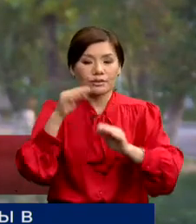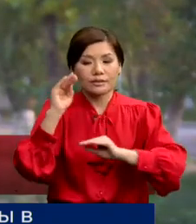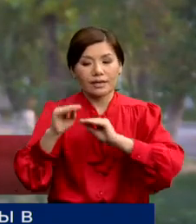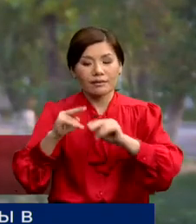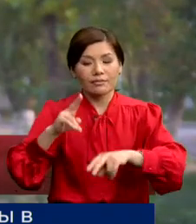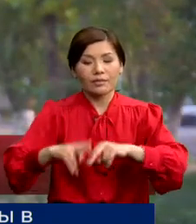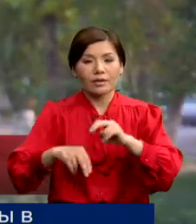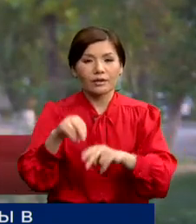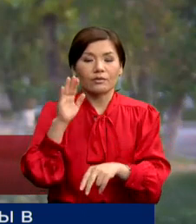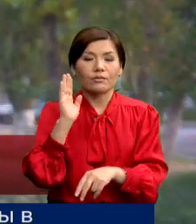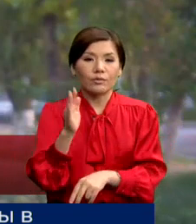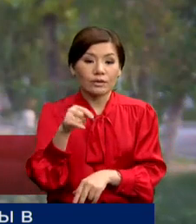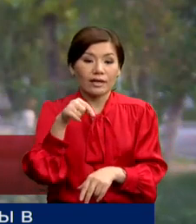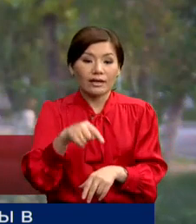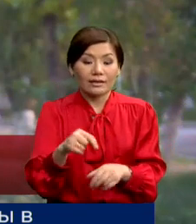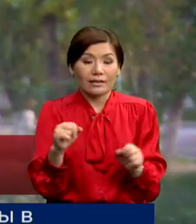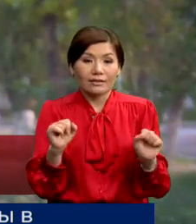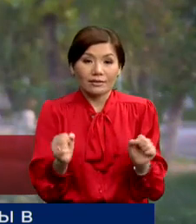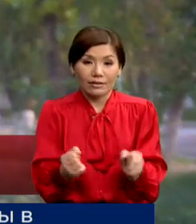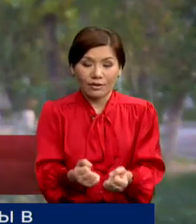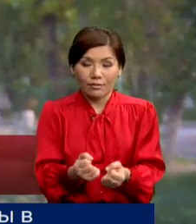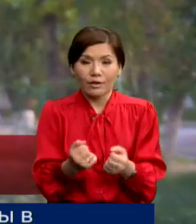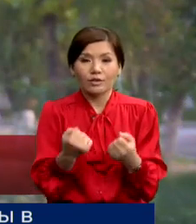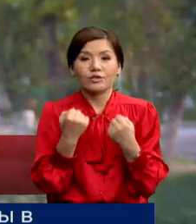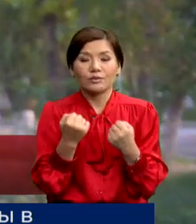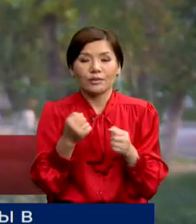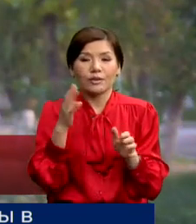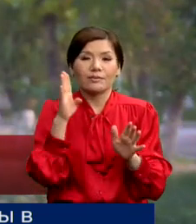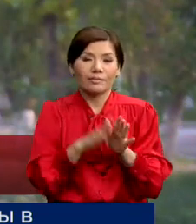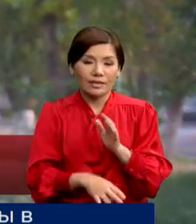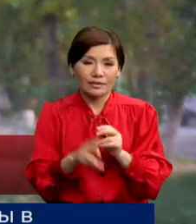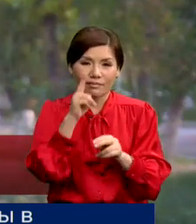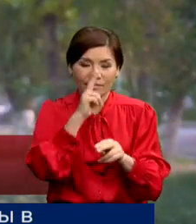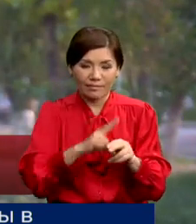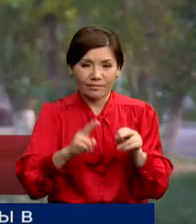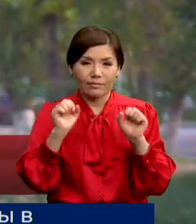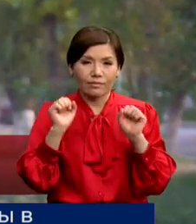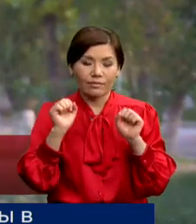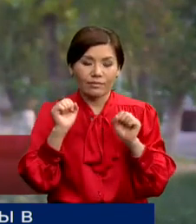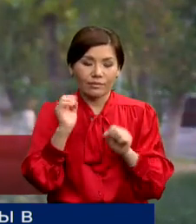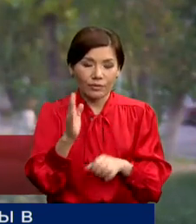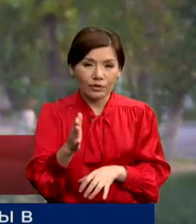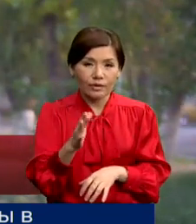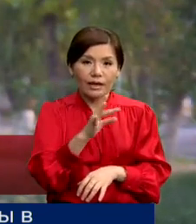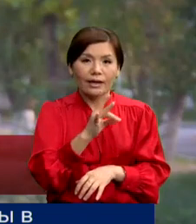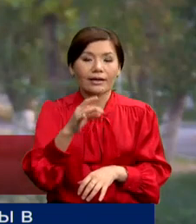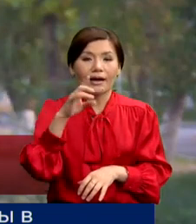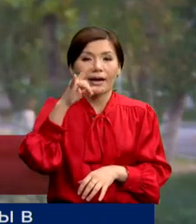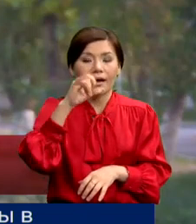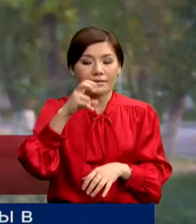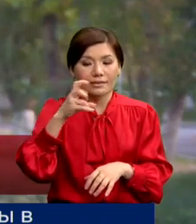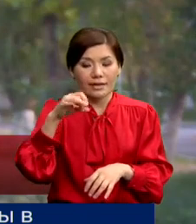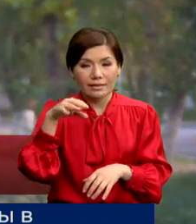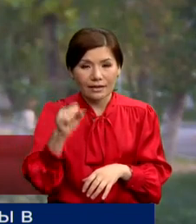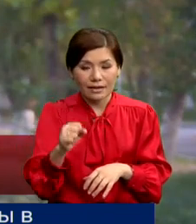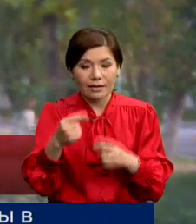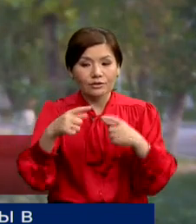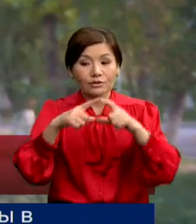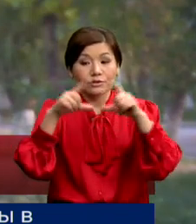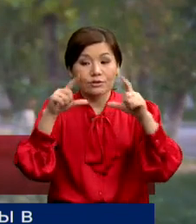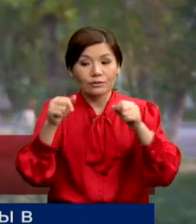отыр. Демек оқушылар алдағы қыста спорттан құр қағылайын деп тұр. Айта кетейік, РК Астана мердігері бұл мектептен